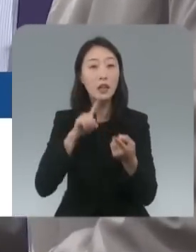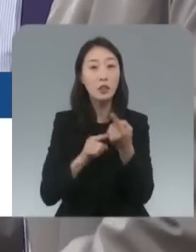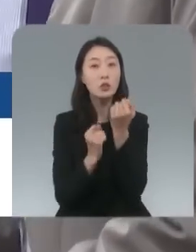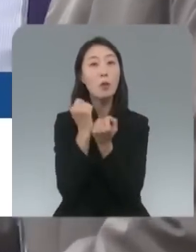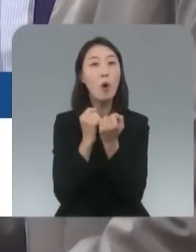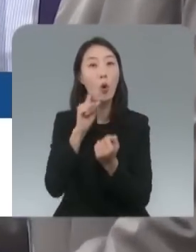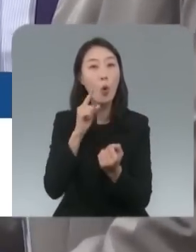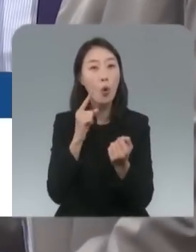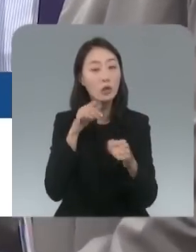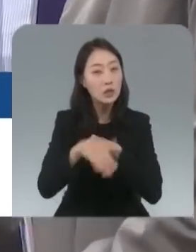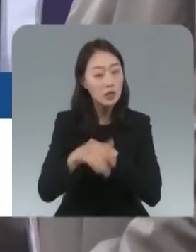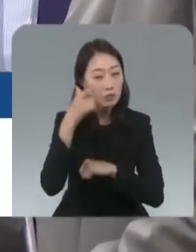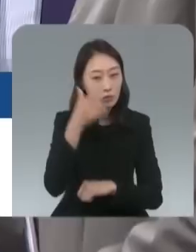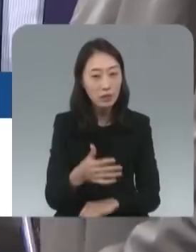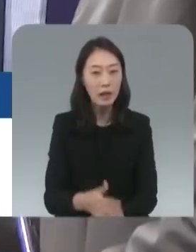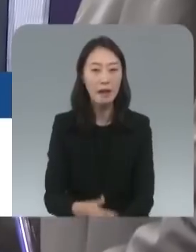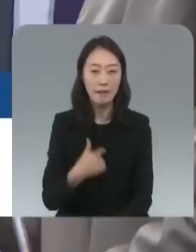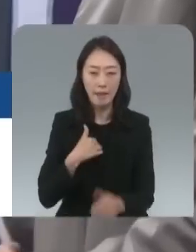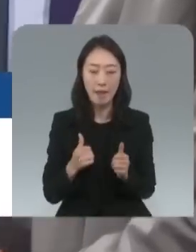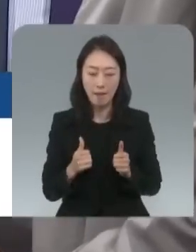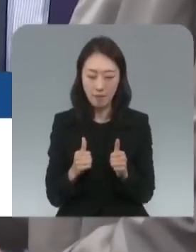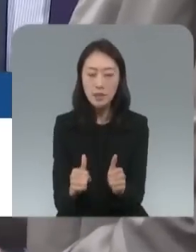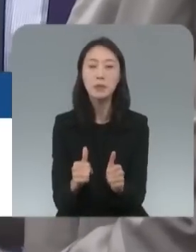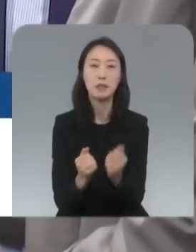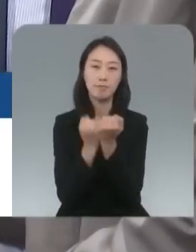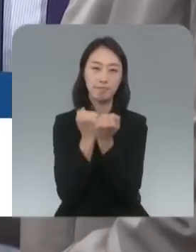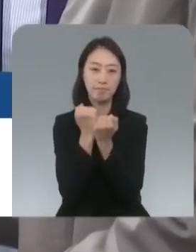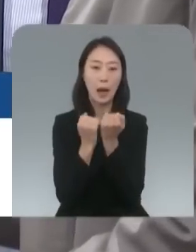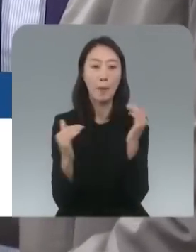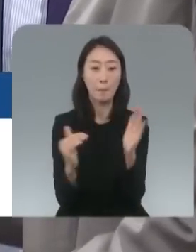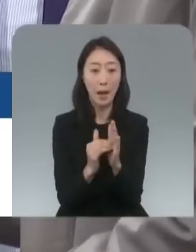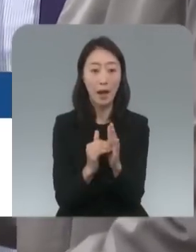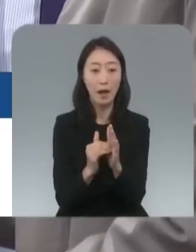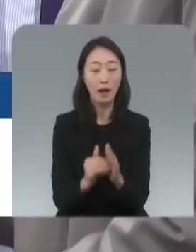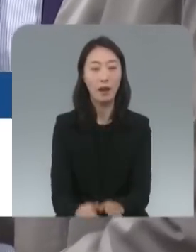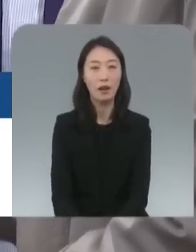아, 어쨌든 뭐 어떤 단합 속에서도